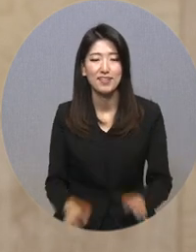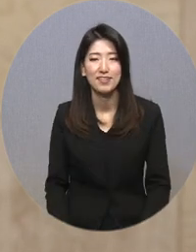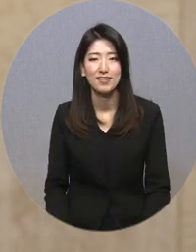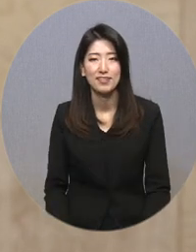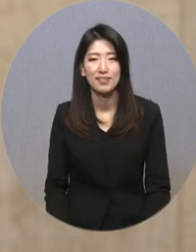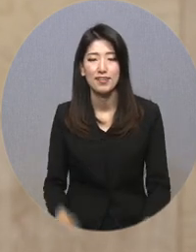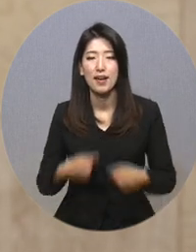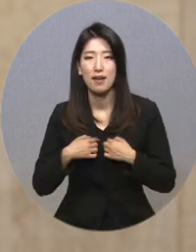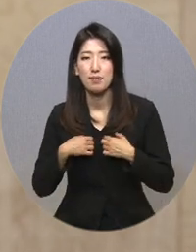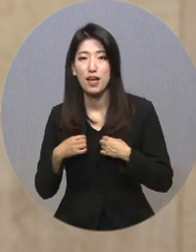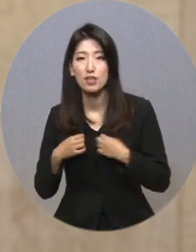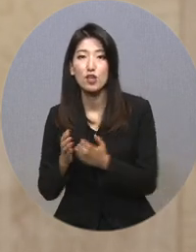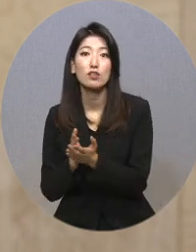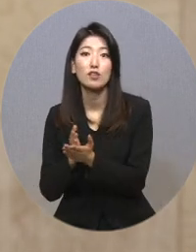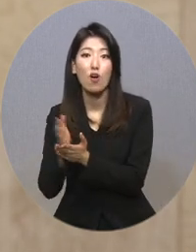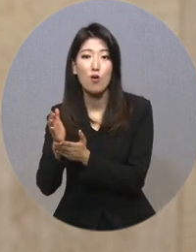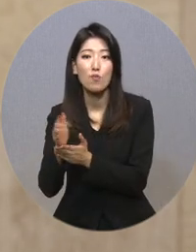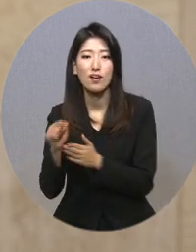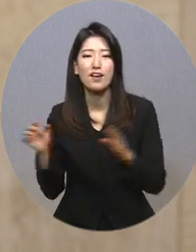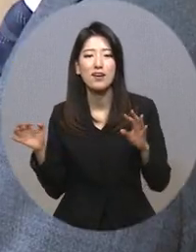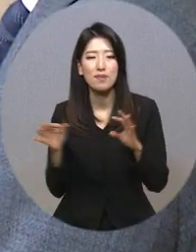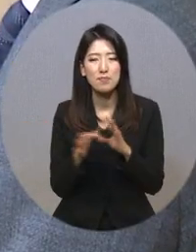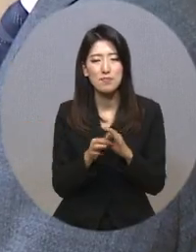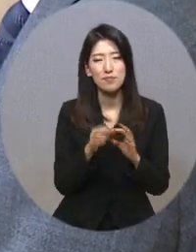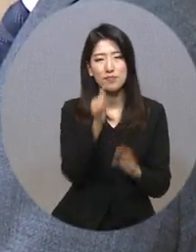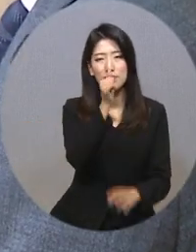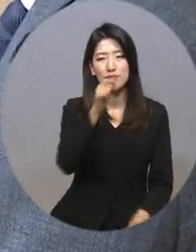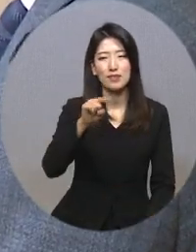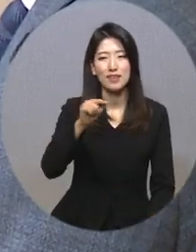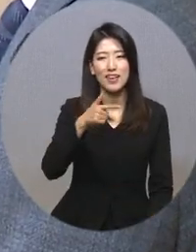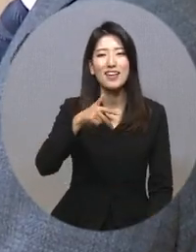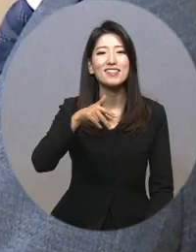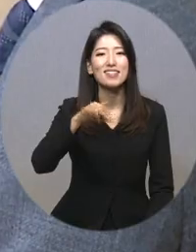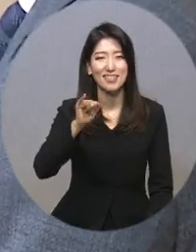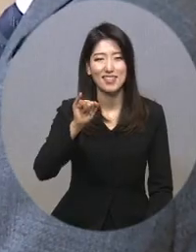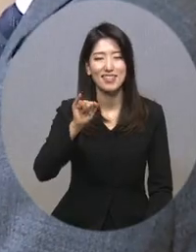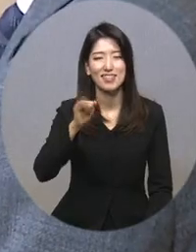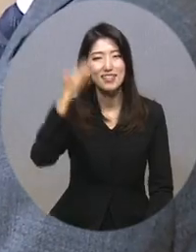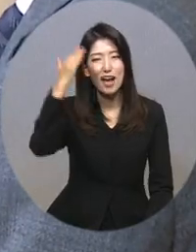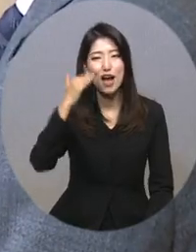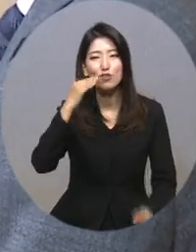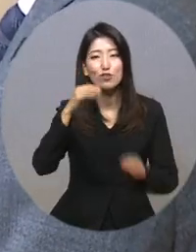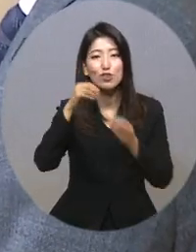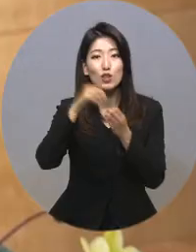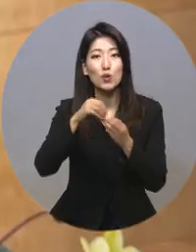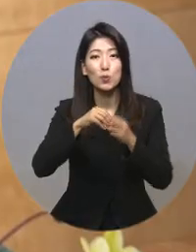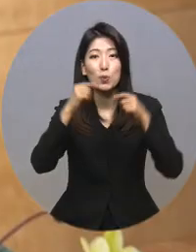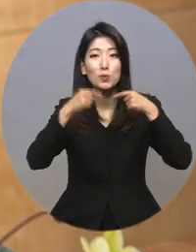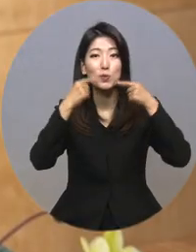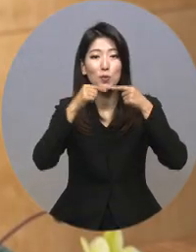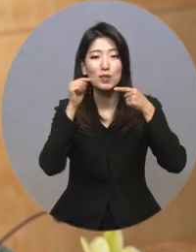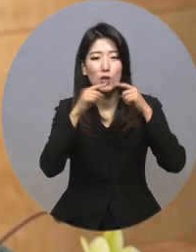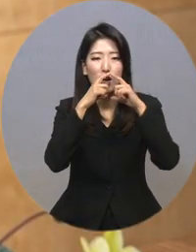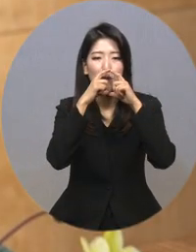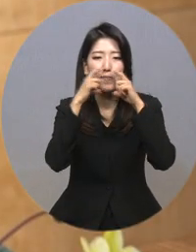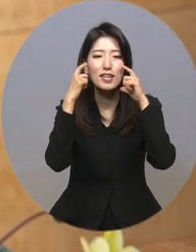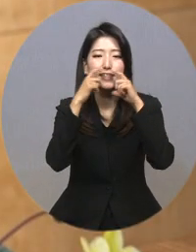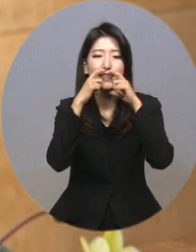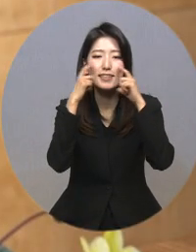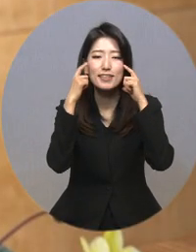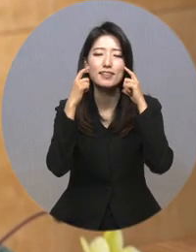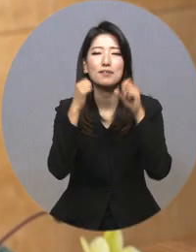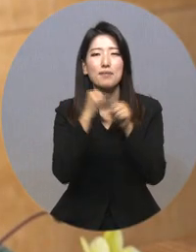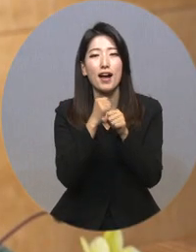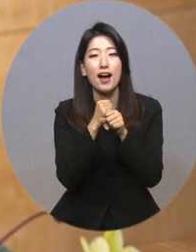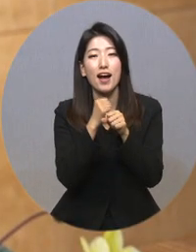산업과하고 둘이 손잡고 그 한지, 네네. 예, 마스크를 제가 아. 제작해서 굉장히 많이 아. 초창기 특히 작년